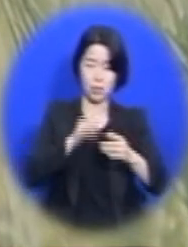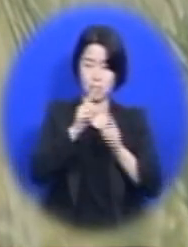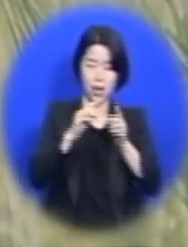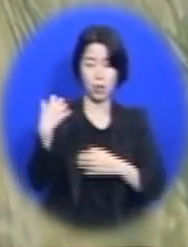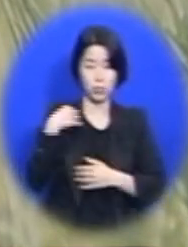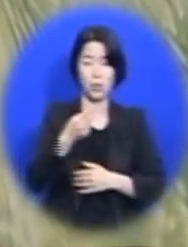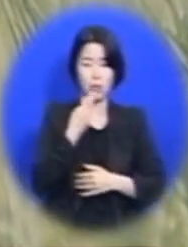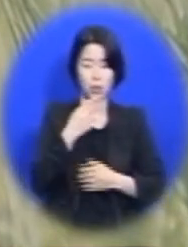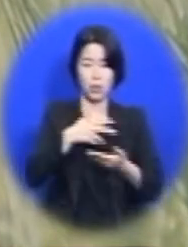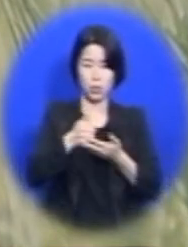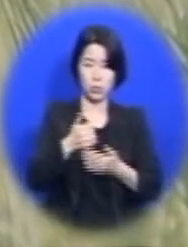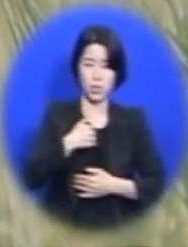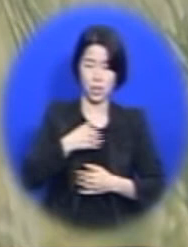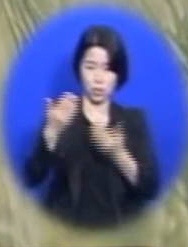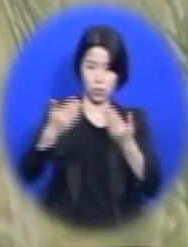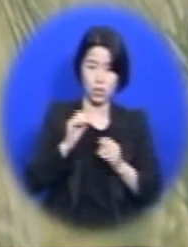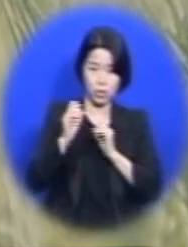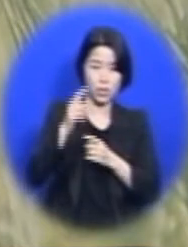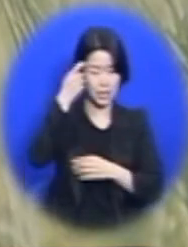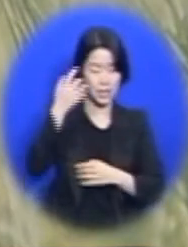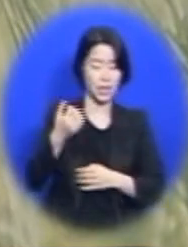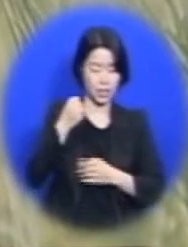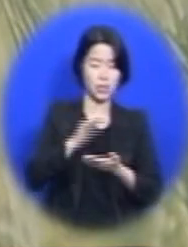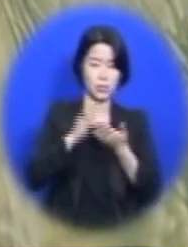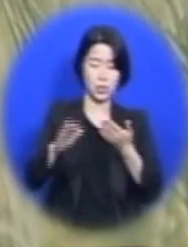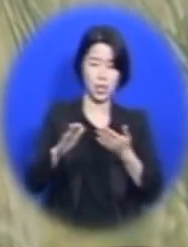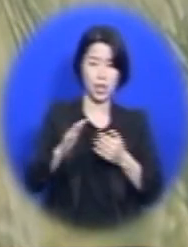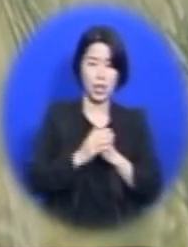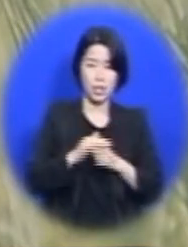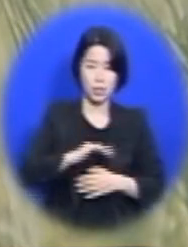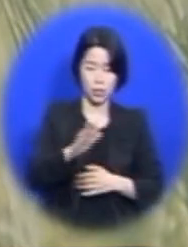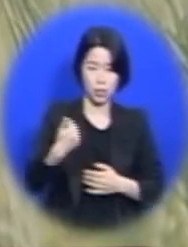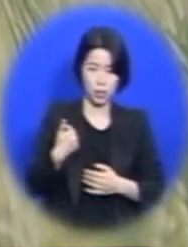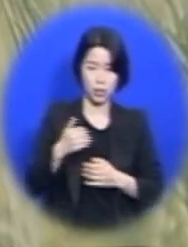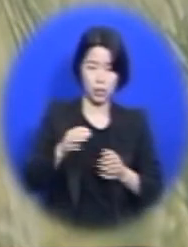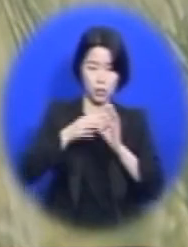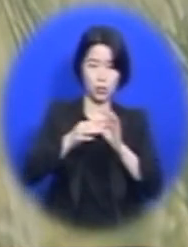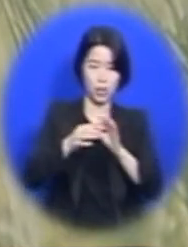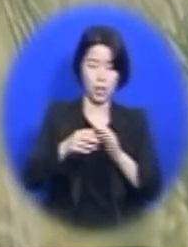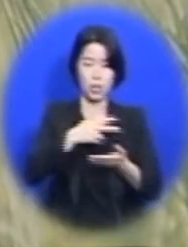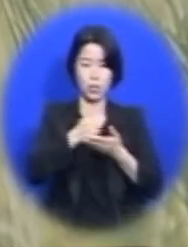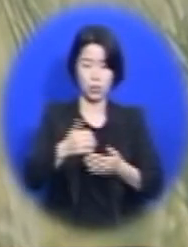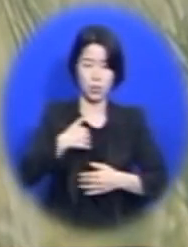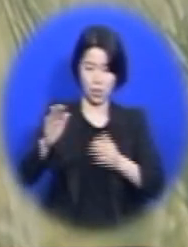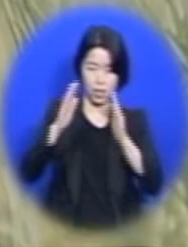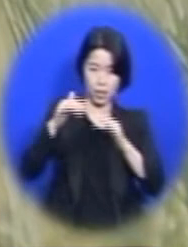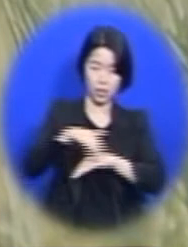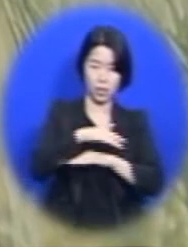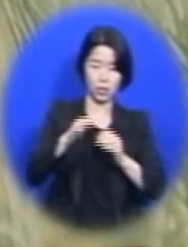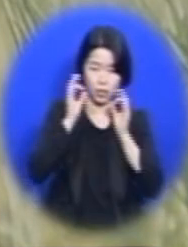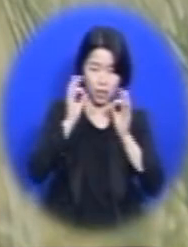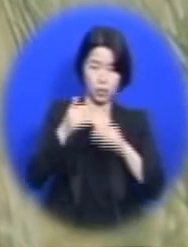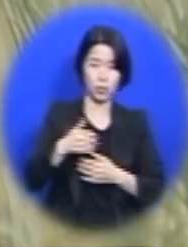저에게 주님이 주신 기회라고 생각이 들었습니다. 최근 일들을 통해 우리를 향한 주님의 뜻을 깨닫고 순종하는